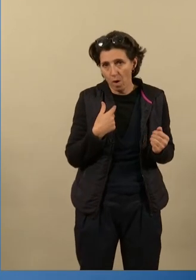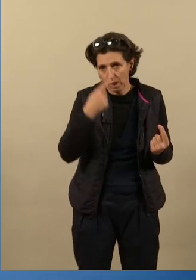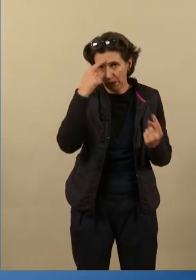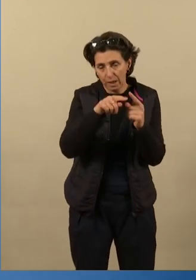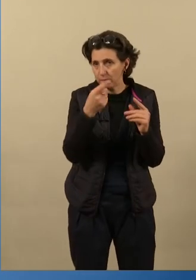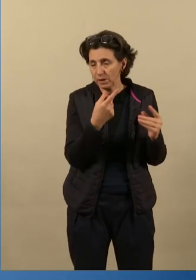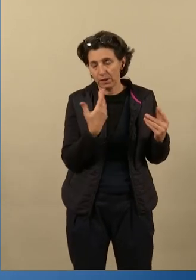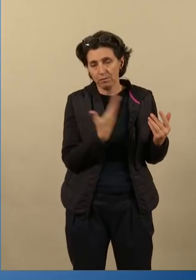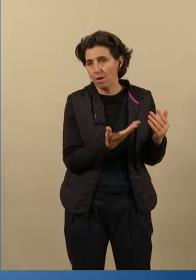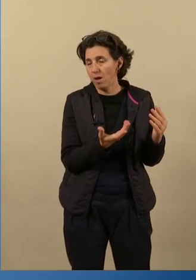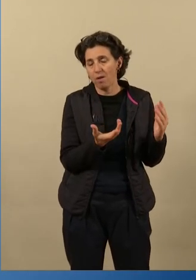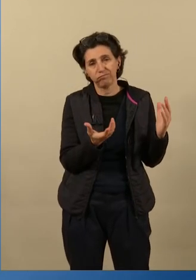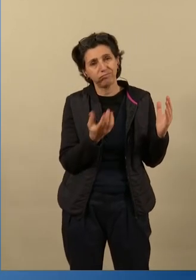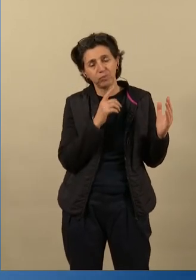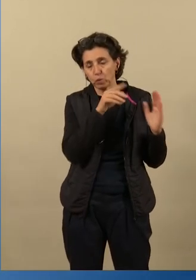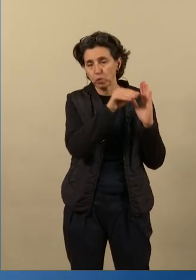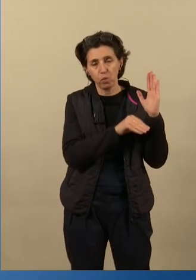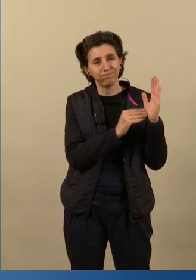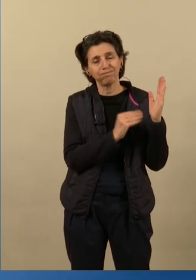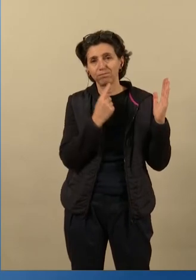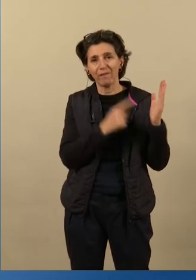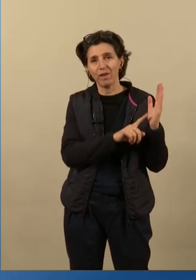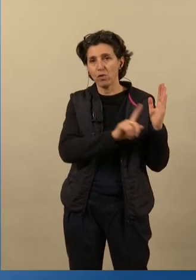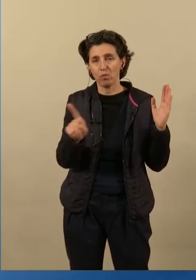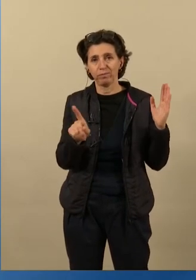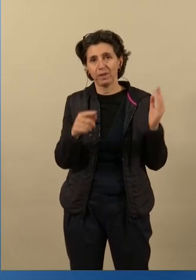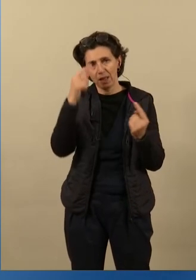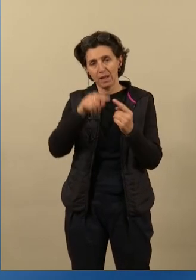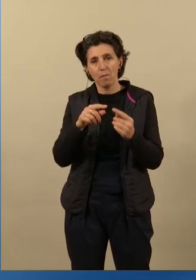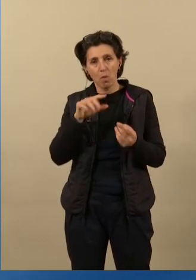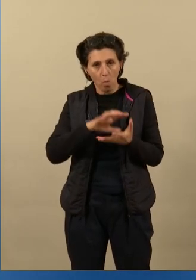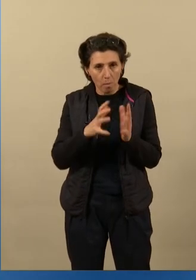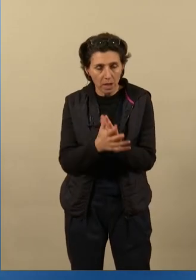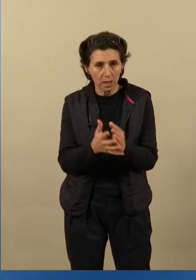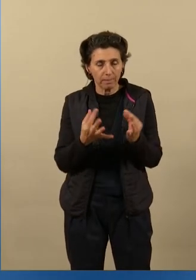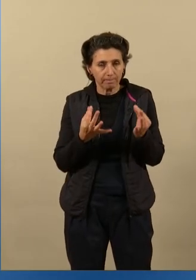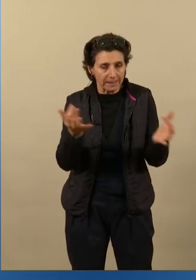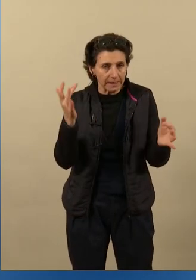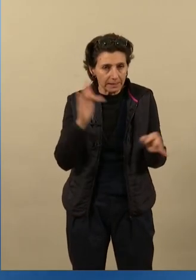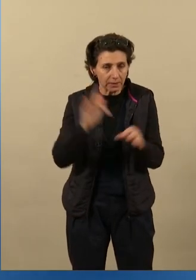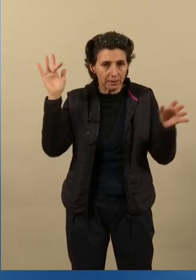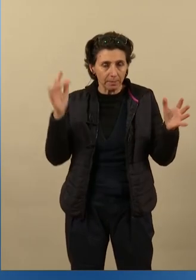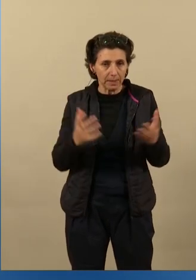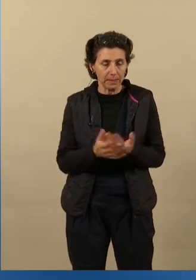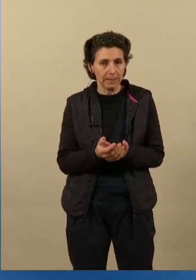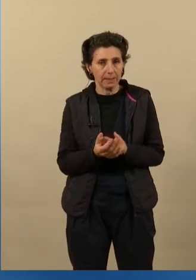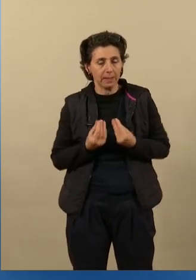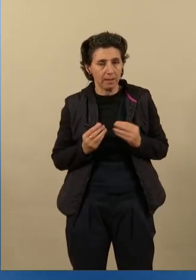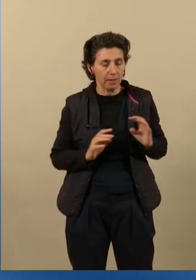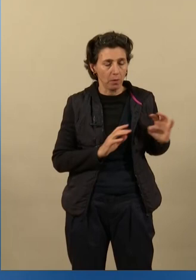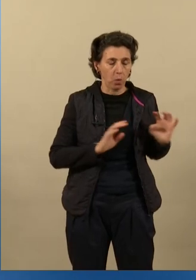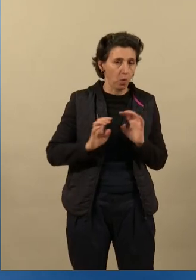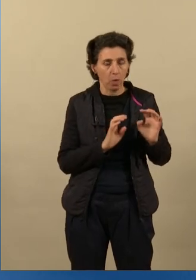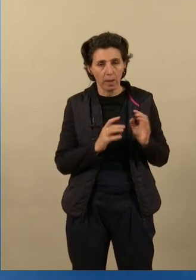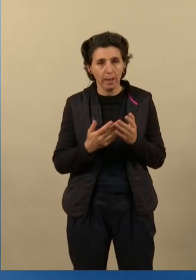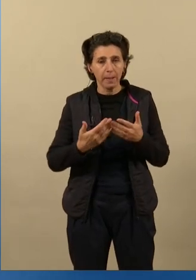municipal je pense que c'est un sujet compliqué délicat vivace pour le moins mais puisque